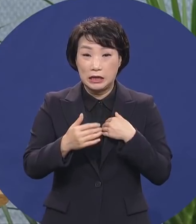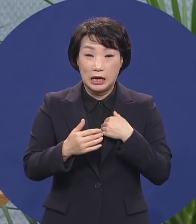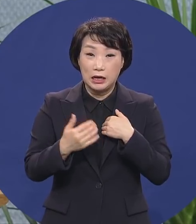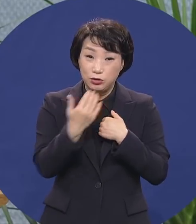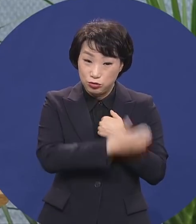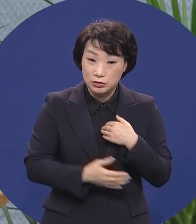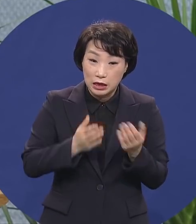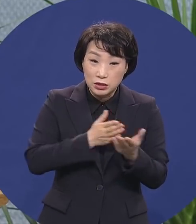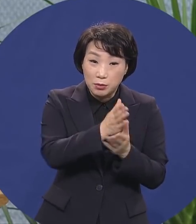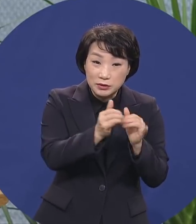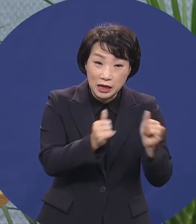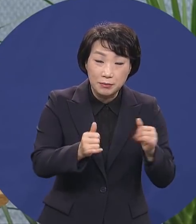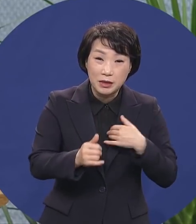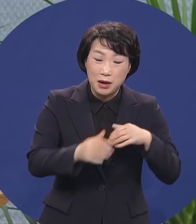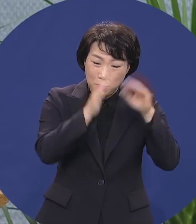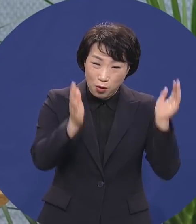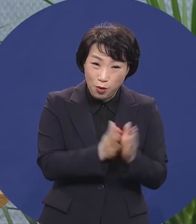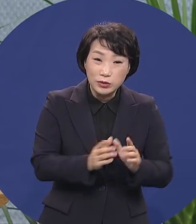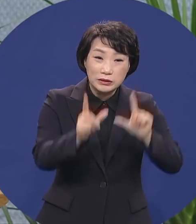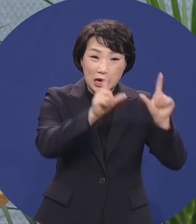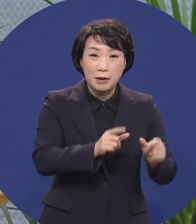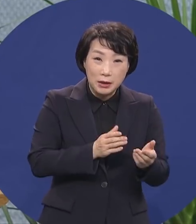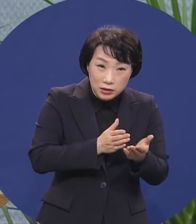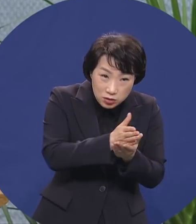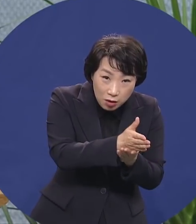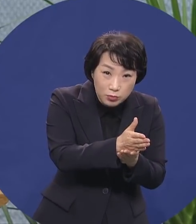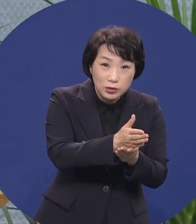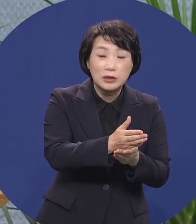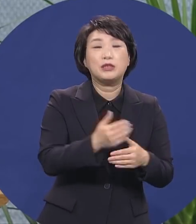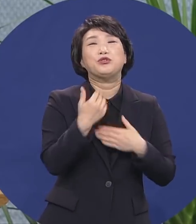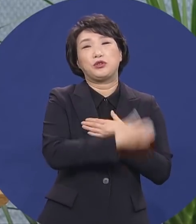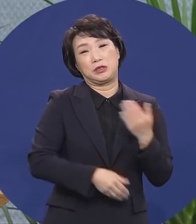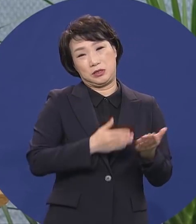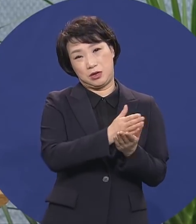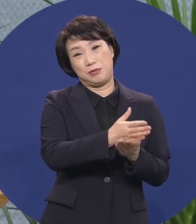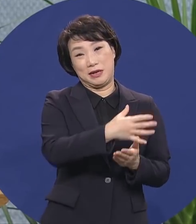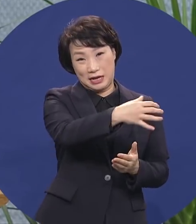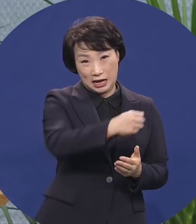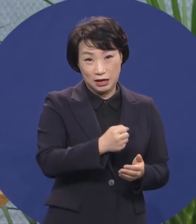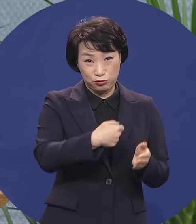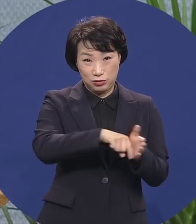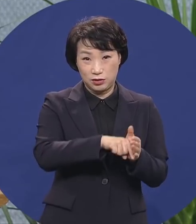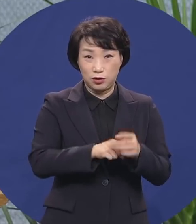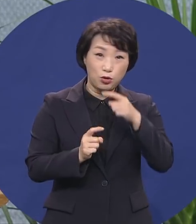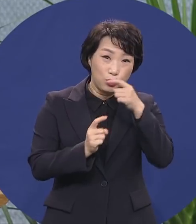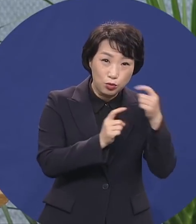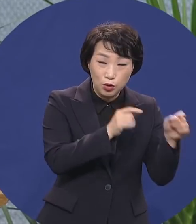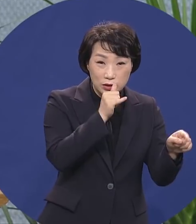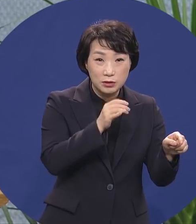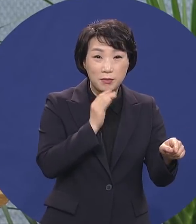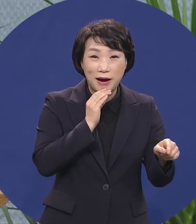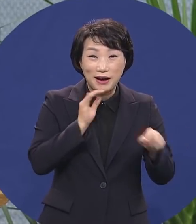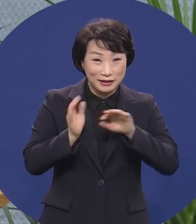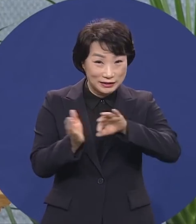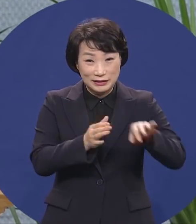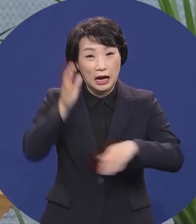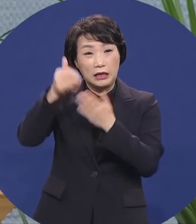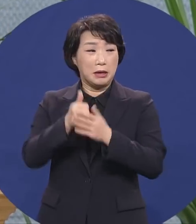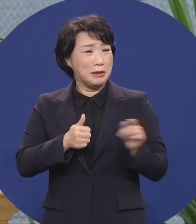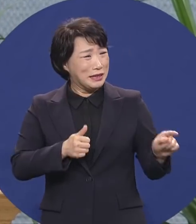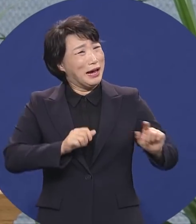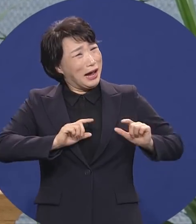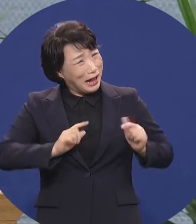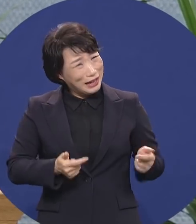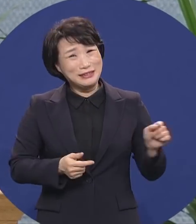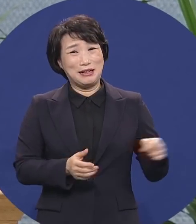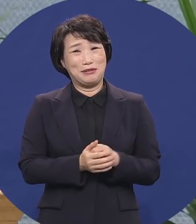사람이 내 모든 삶의 근본을 육의 것으로 가지라는 거예요. 그러나 하나님은 너